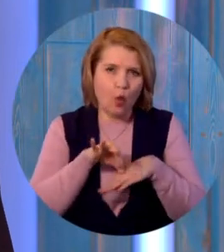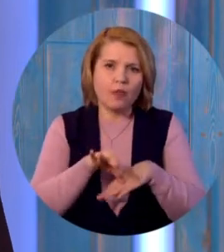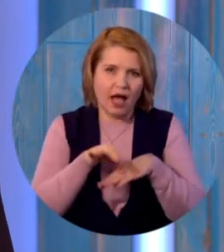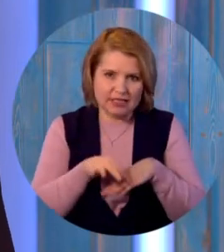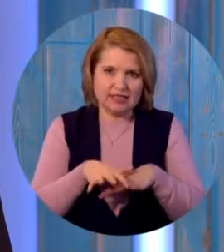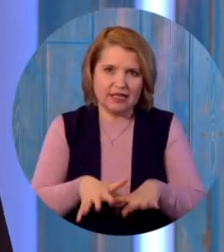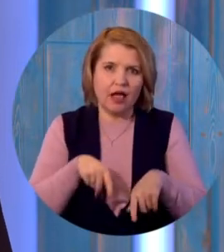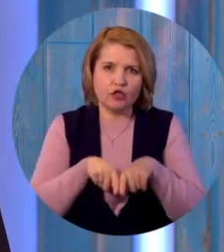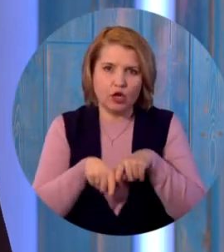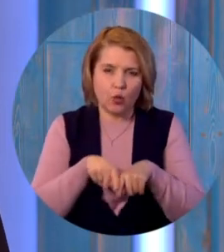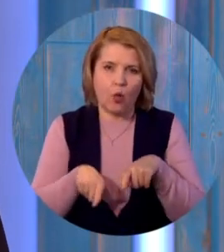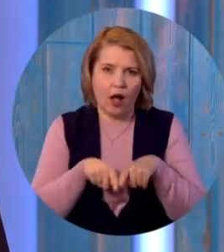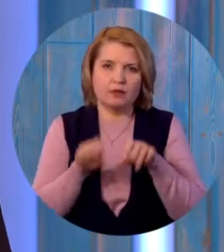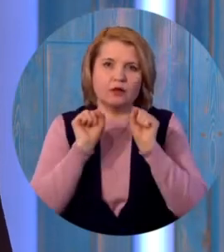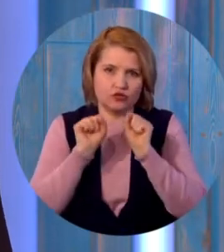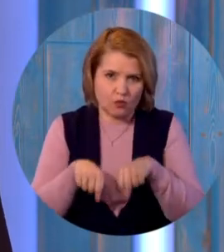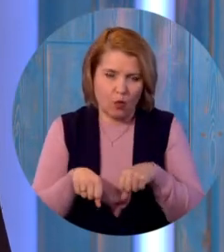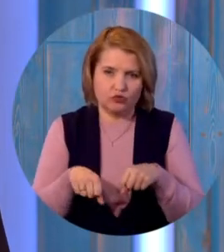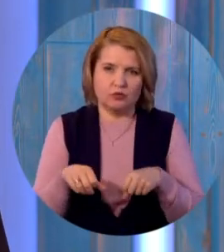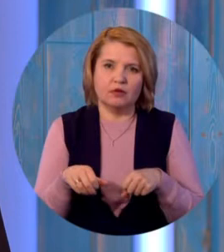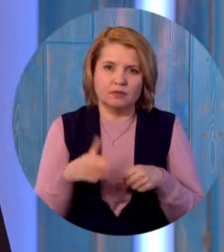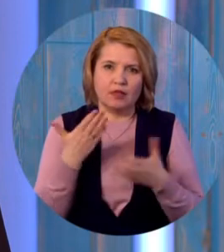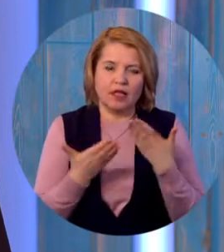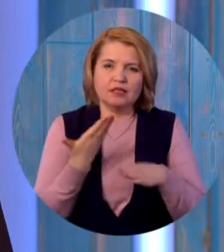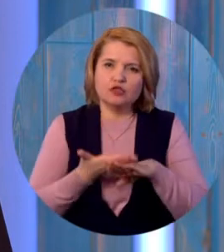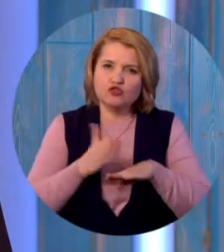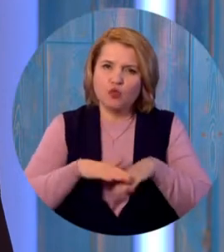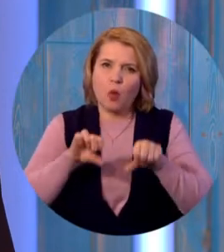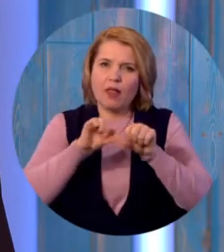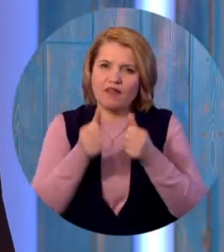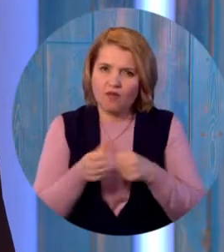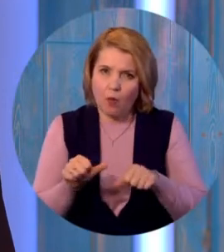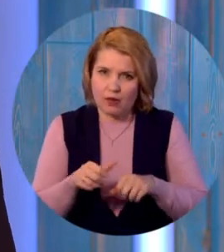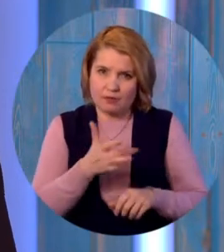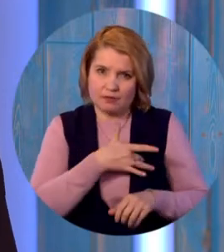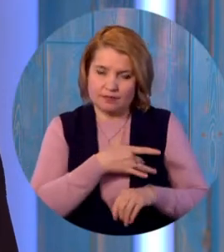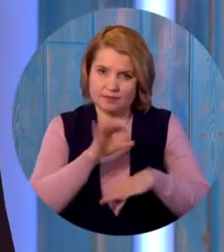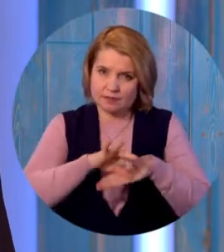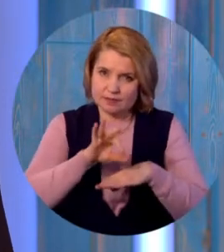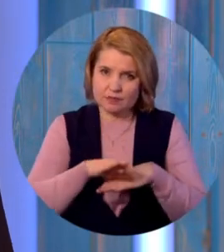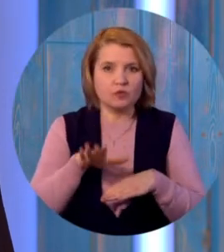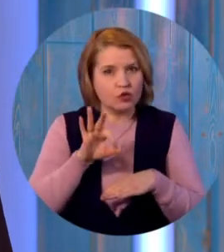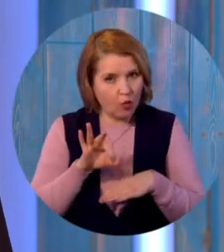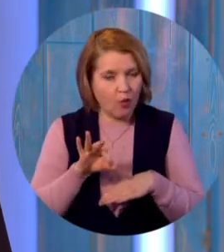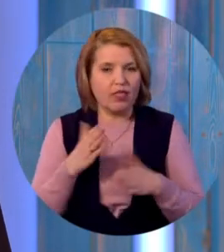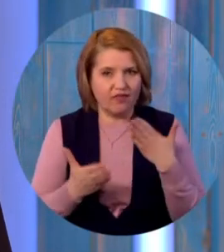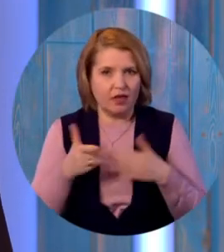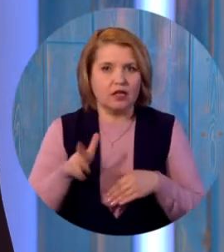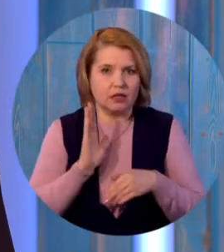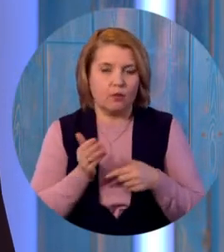противопоказан. Если есть декомпенсация, кровообращение, то есть тяжелая форма ишемической болезни сердца, то тогда это может быть